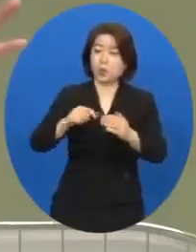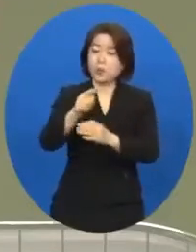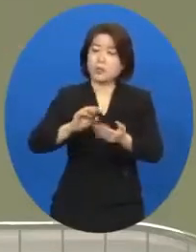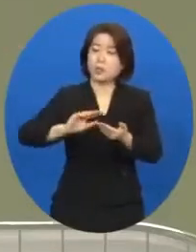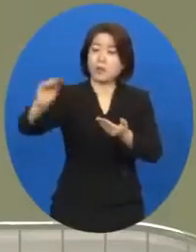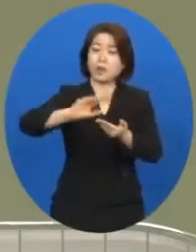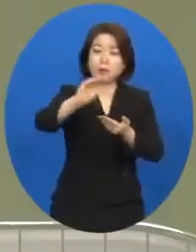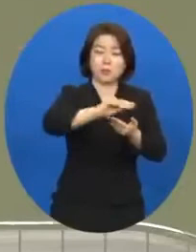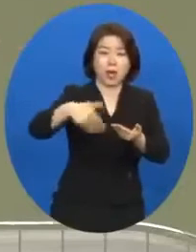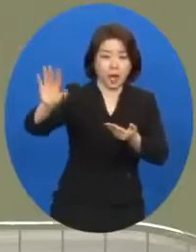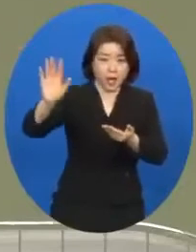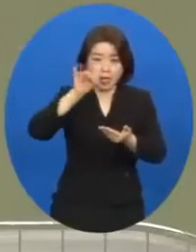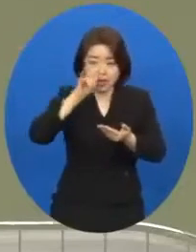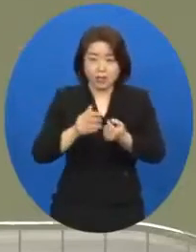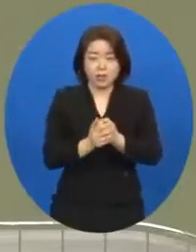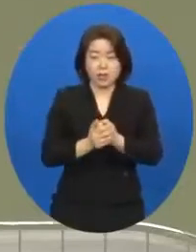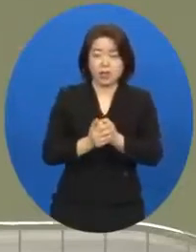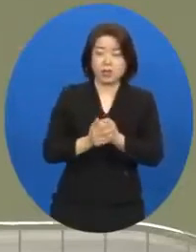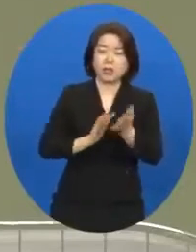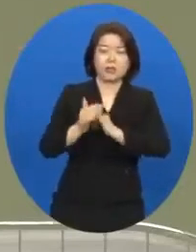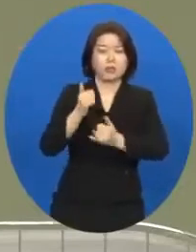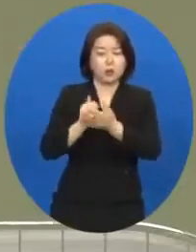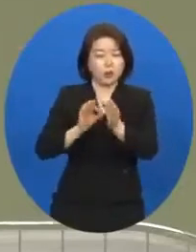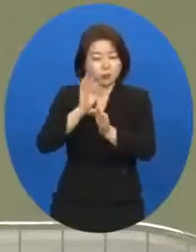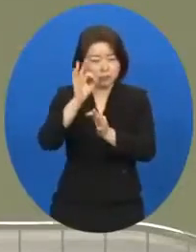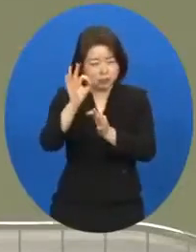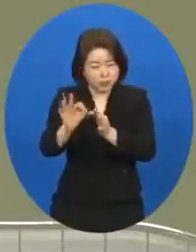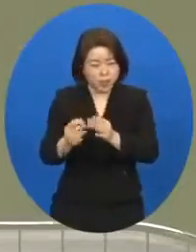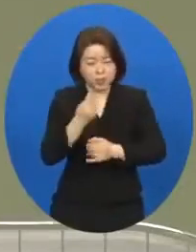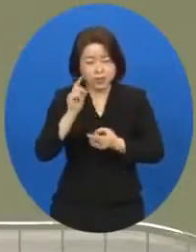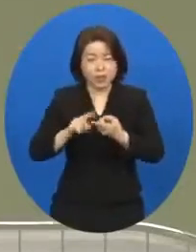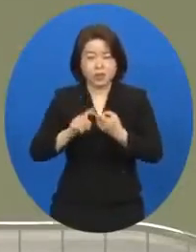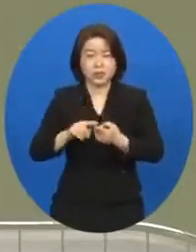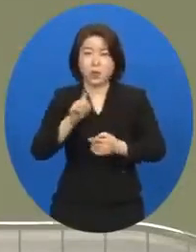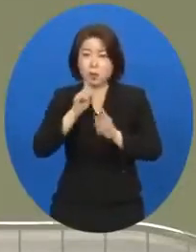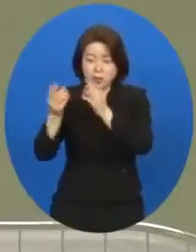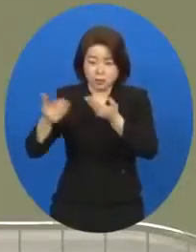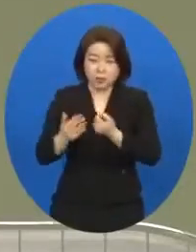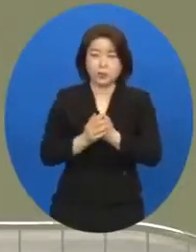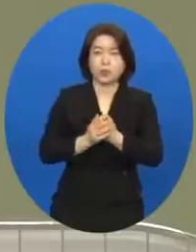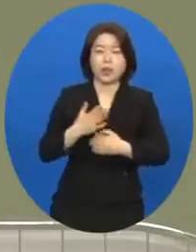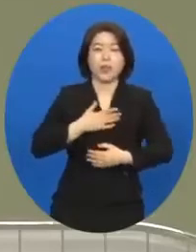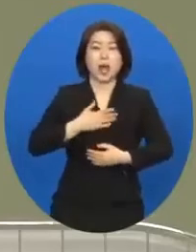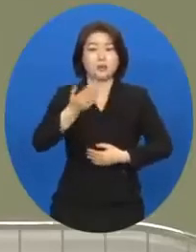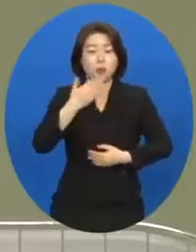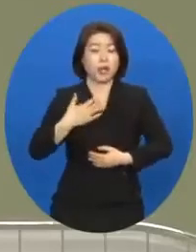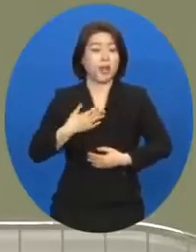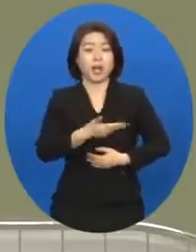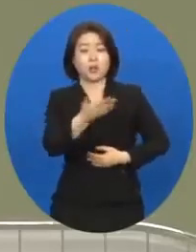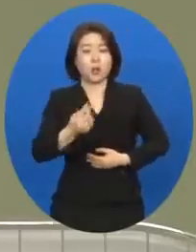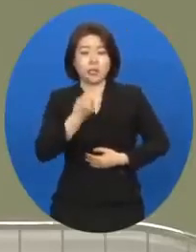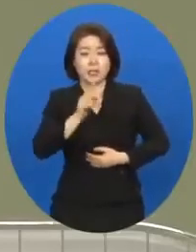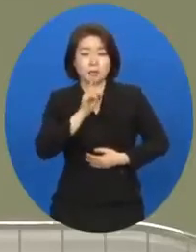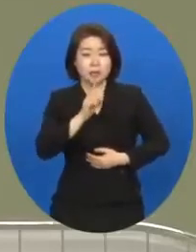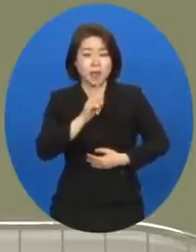때 예수님이 영생에 대해 말씀하시고 그리고 예수님을 먹으라, 내가 너희의 생명이다 라는 말씀을 할